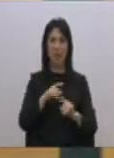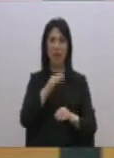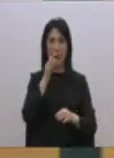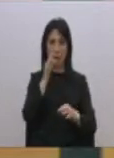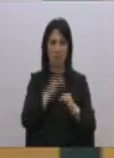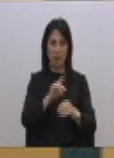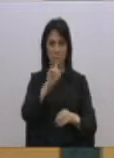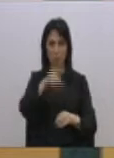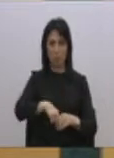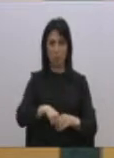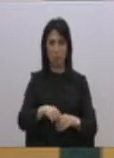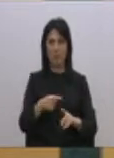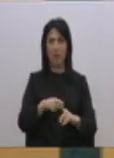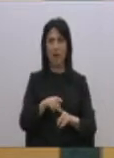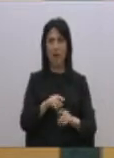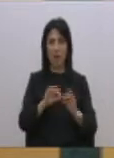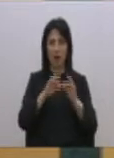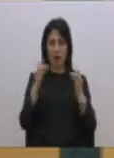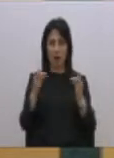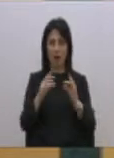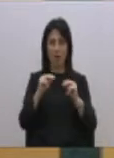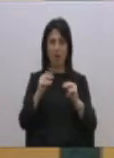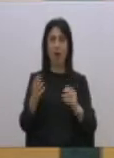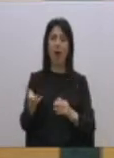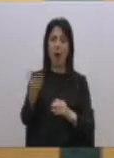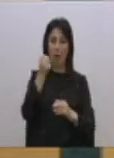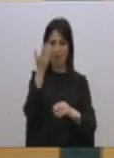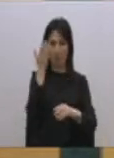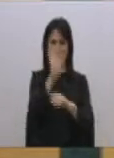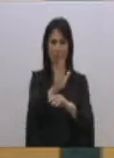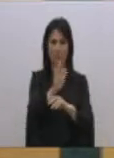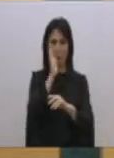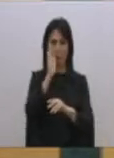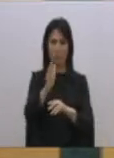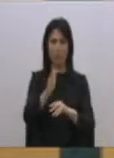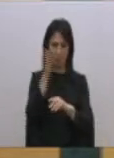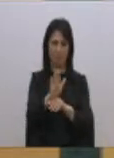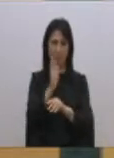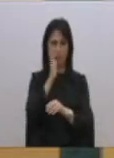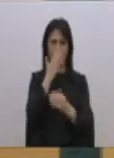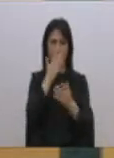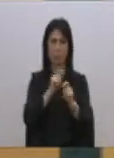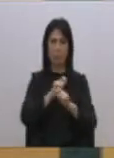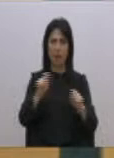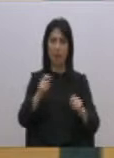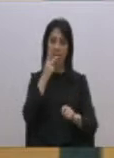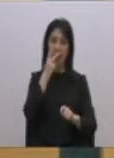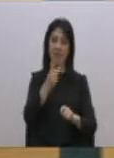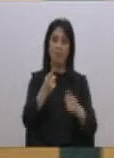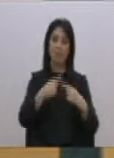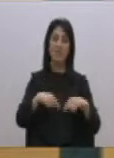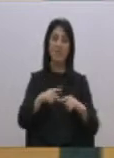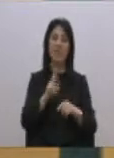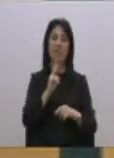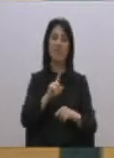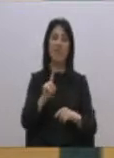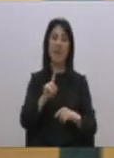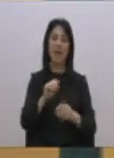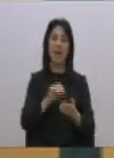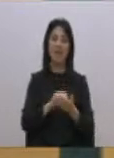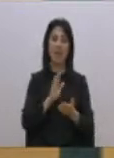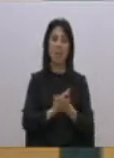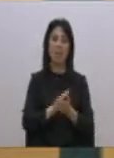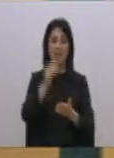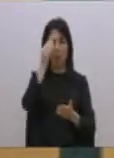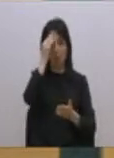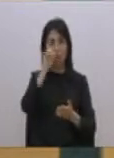უნდა აგოს ყველამ. ამიტომ ამ აუდიო ჩანაწერებს ამოვიღებთ და გავასაჯაროთ ეს აუდიო ჩანაწერები. Თით ნახოს ჩვენმა საზოგადოებამ, ვინ რაზე დააფიქსირა